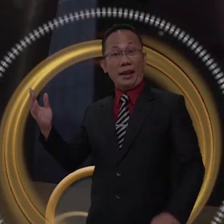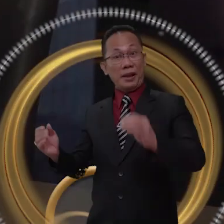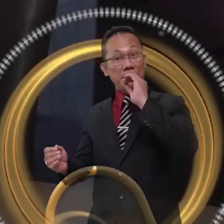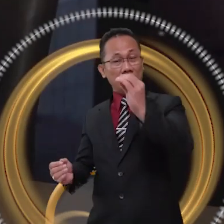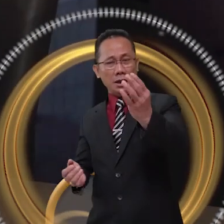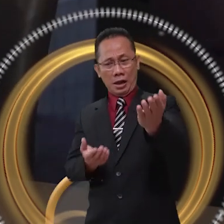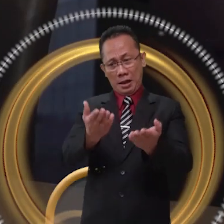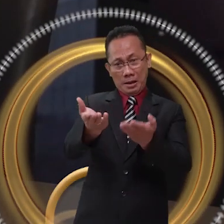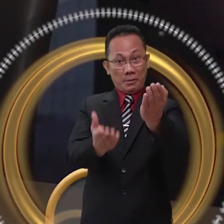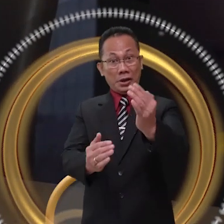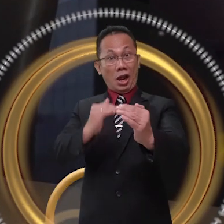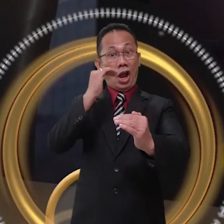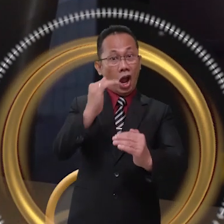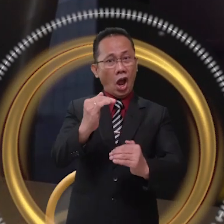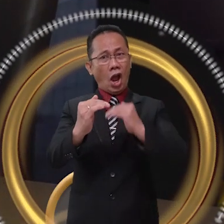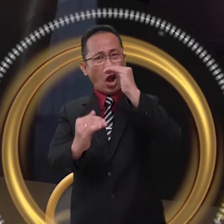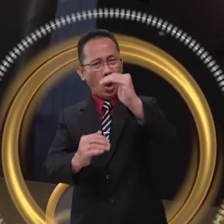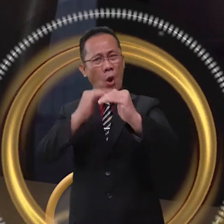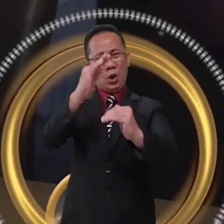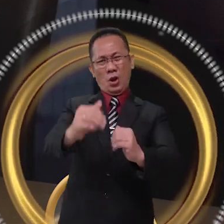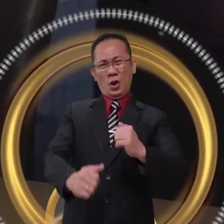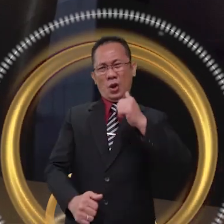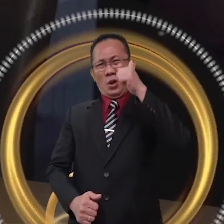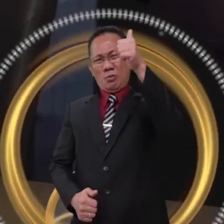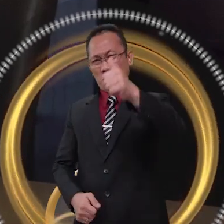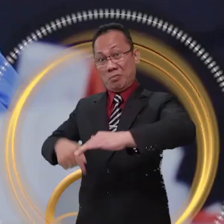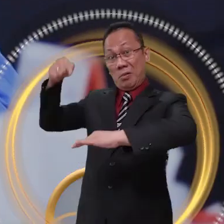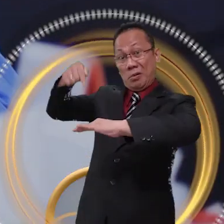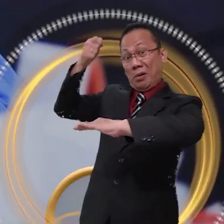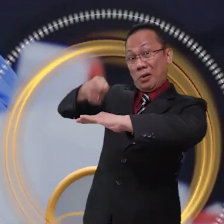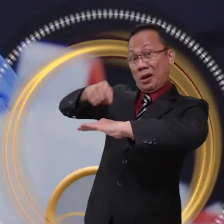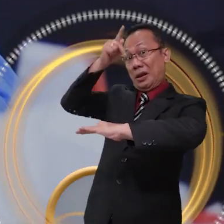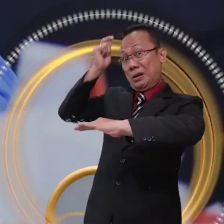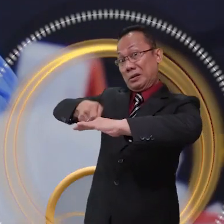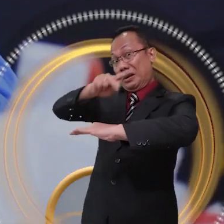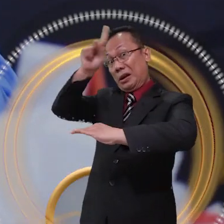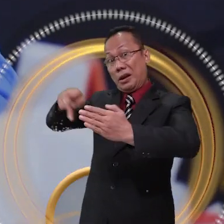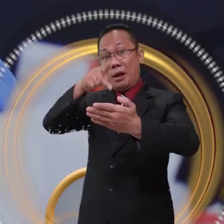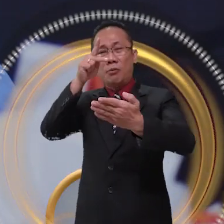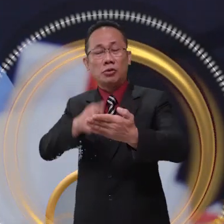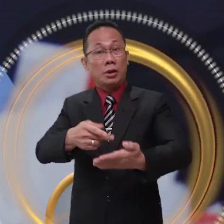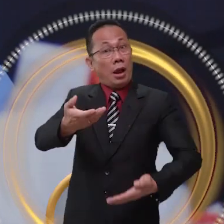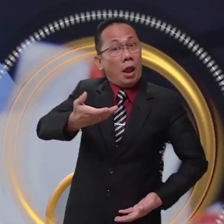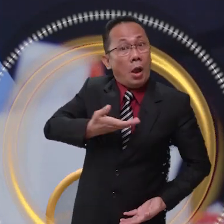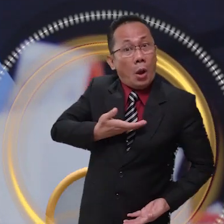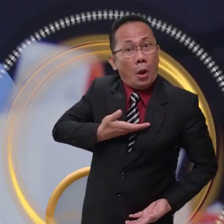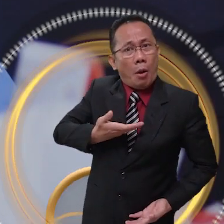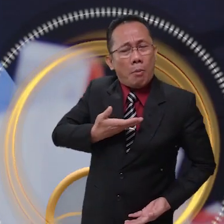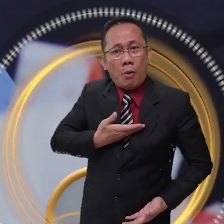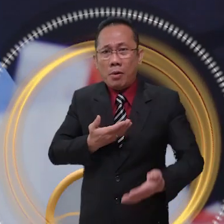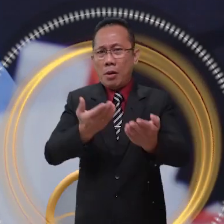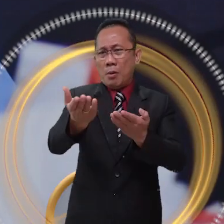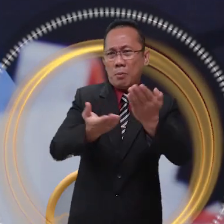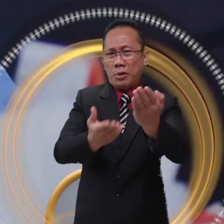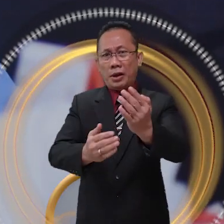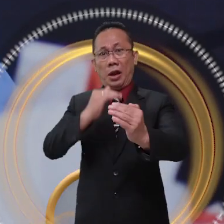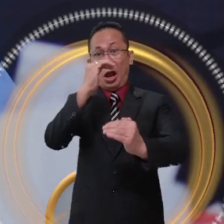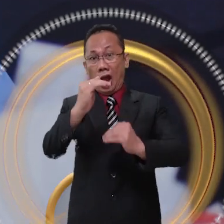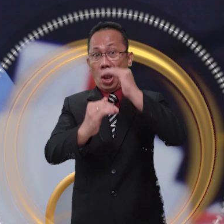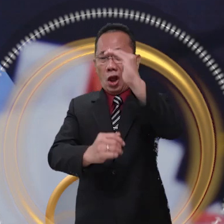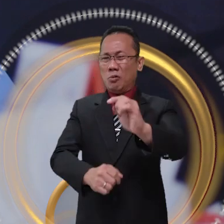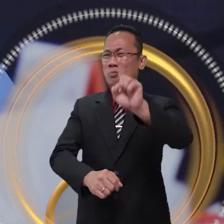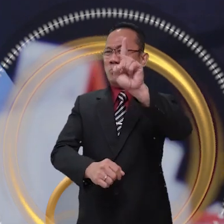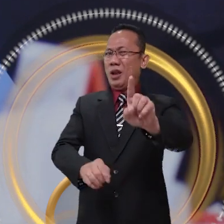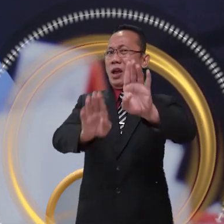Dalam rangka peningkatan kualitas pelayanan pada Pengadilan Negeri Jakarta Pusat, saya berharap layanan